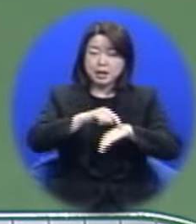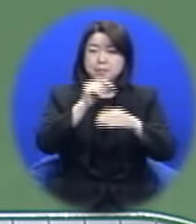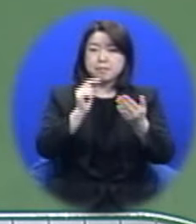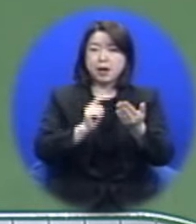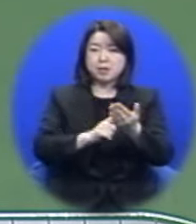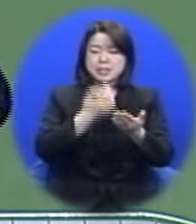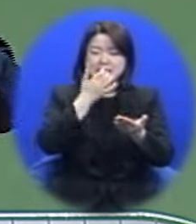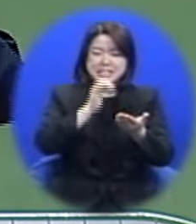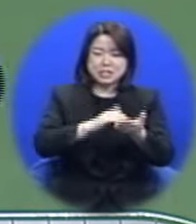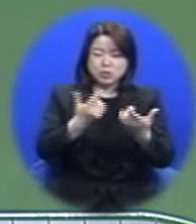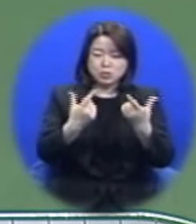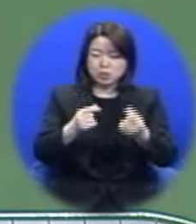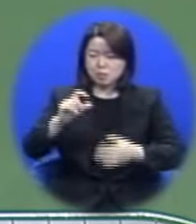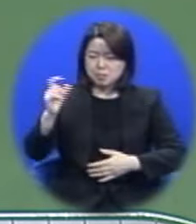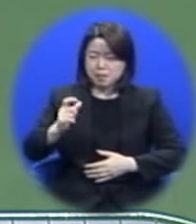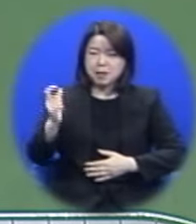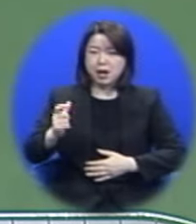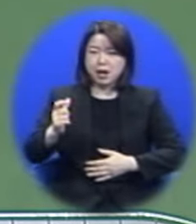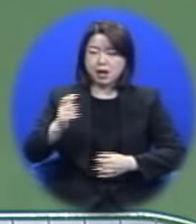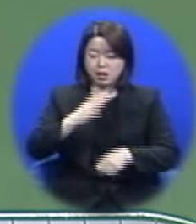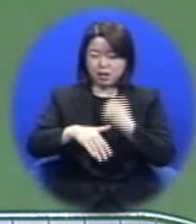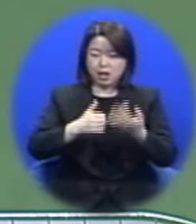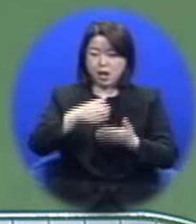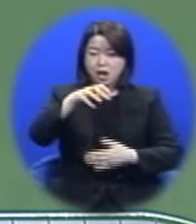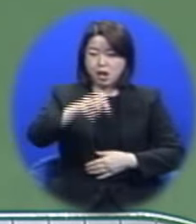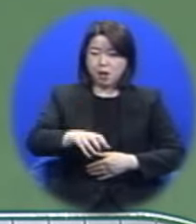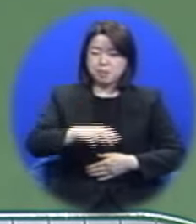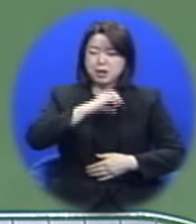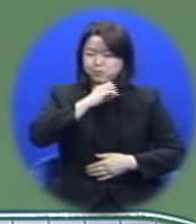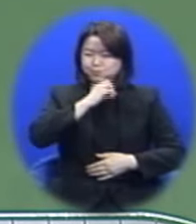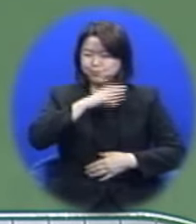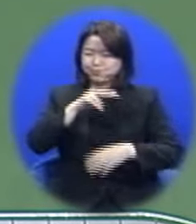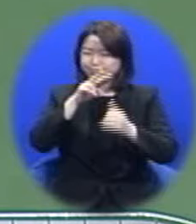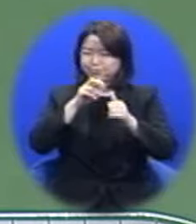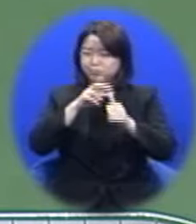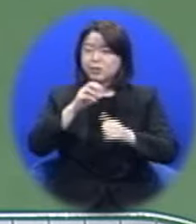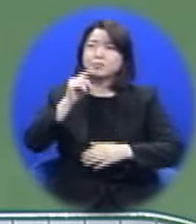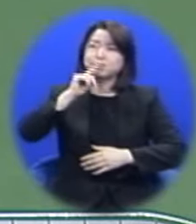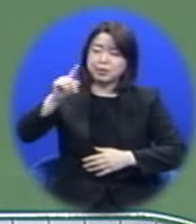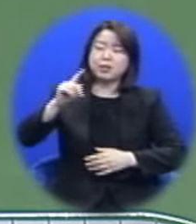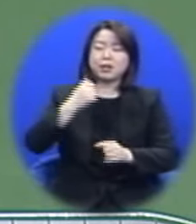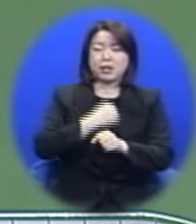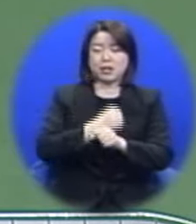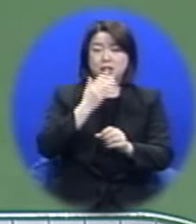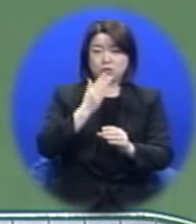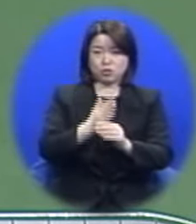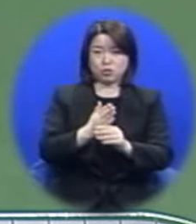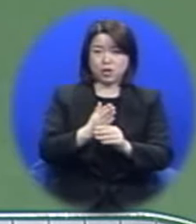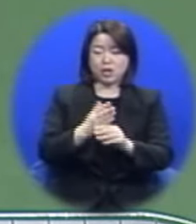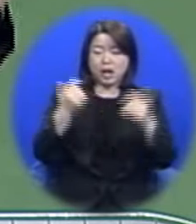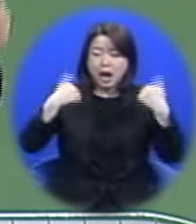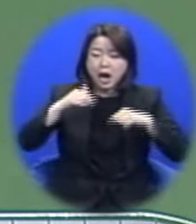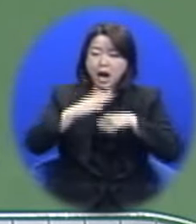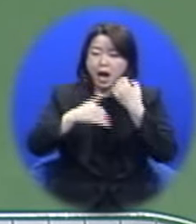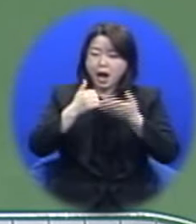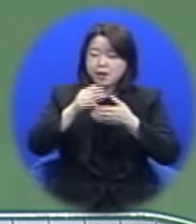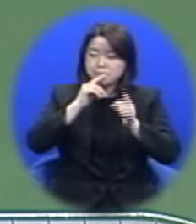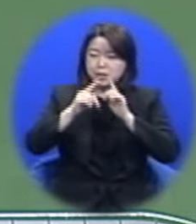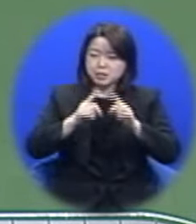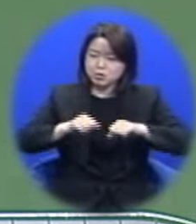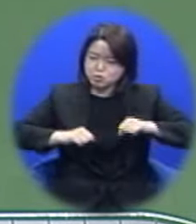굳어졌습니다. 하나님 앞에 불평 원망하다가 늘 하나님의 말씀에 대해서 순종하지 못하고